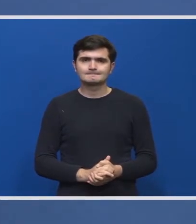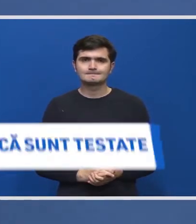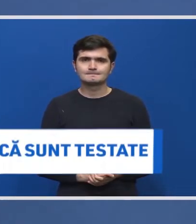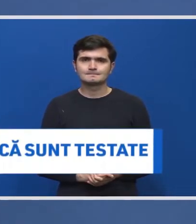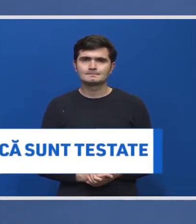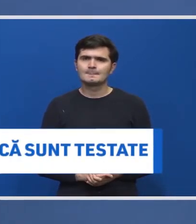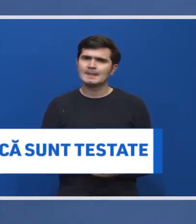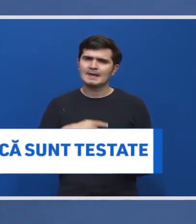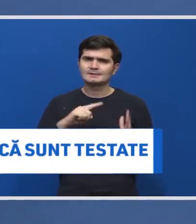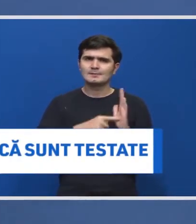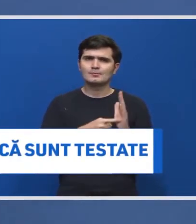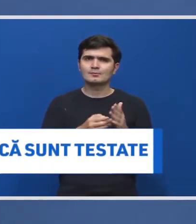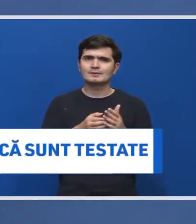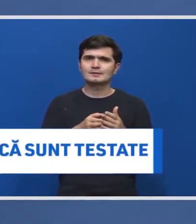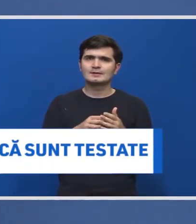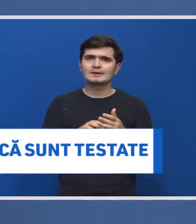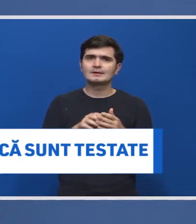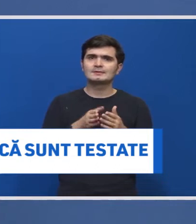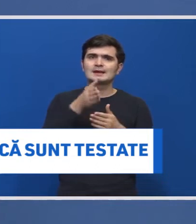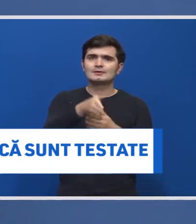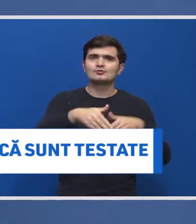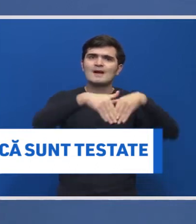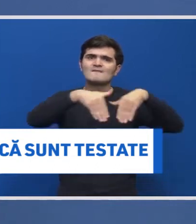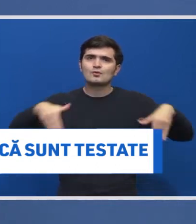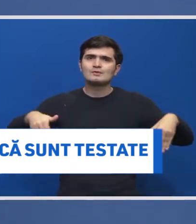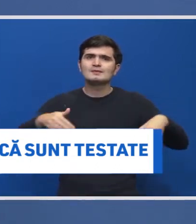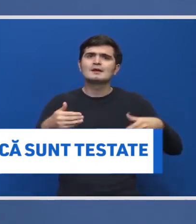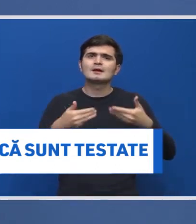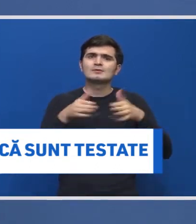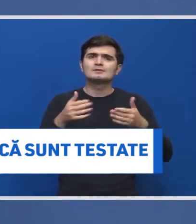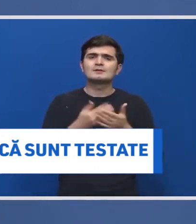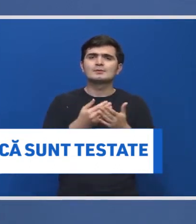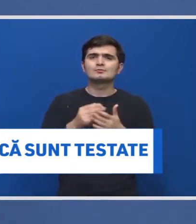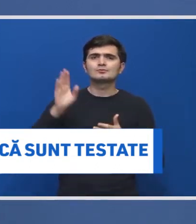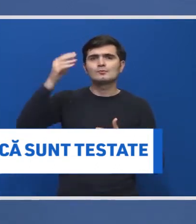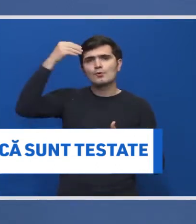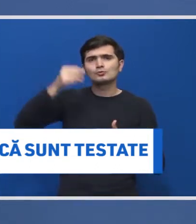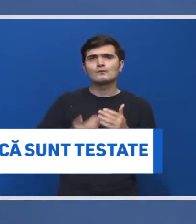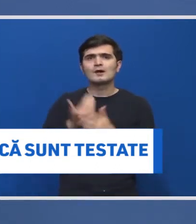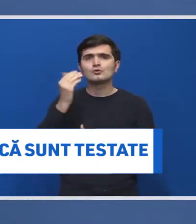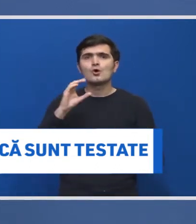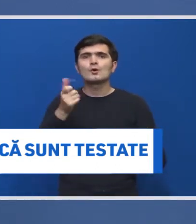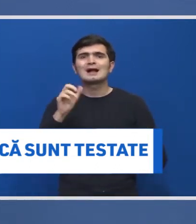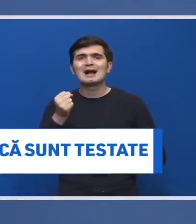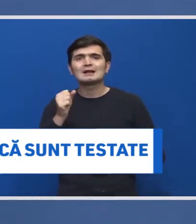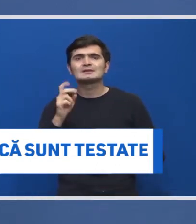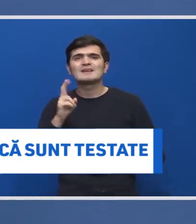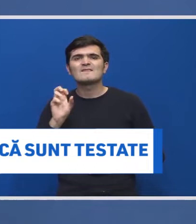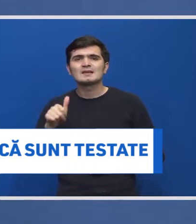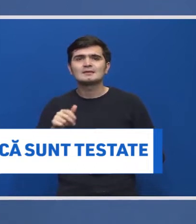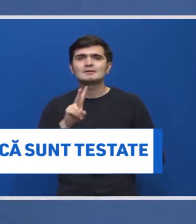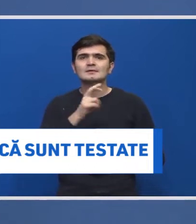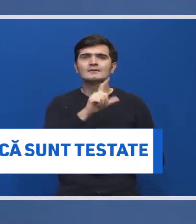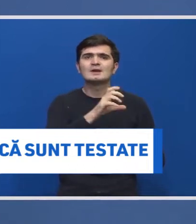Sunt puncte de trecere a frontierelor care se vor deschide. Aici vorbim de Moldova Nouă, județul Caraș-Severin,